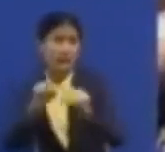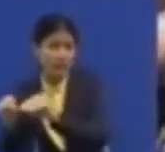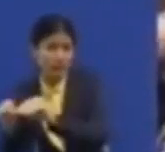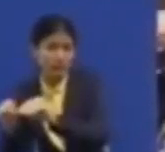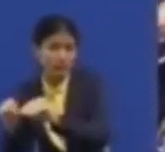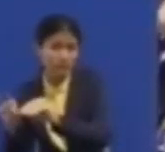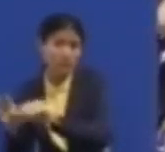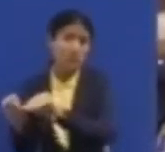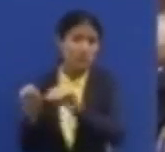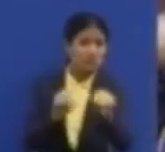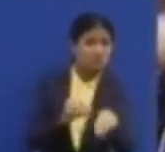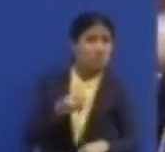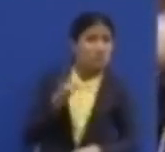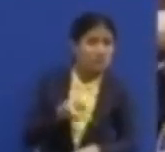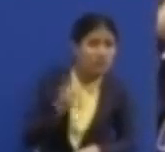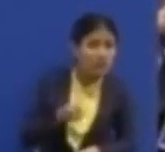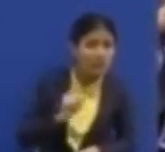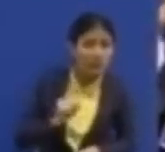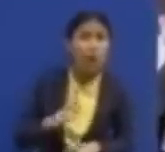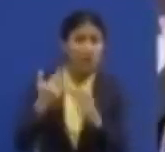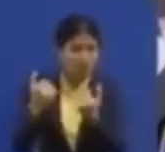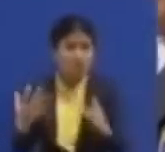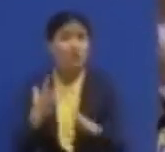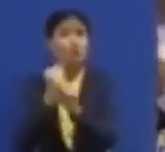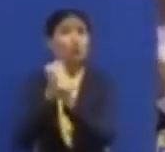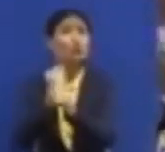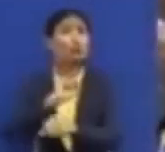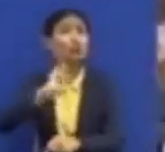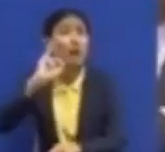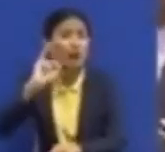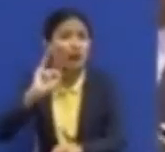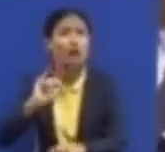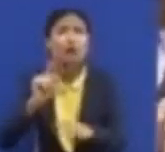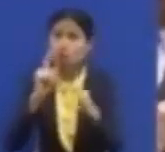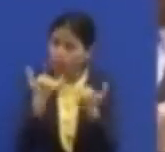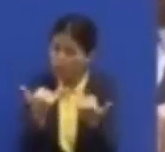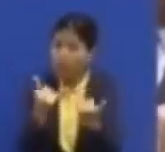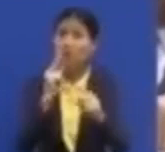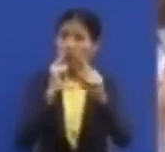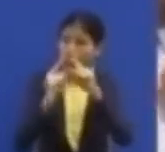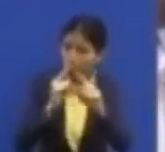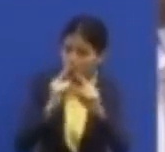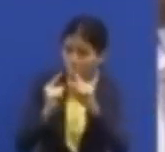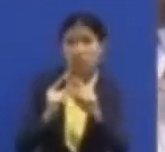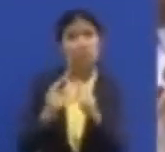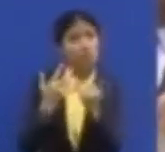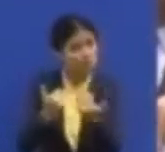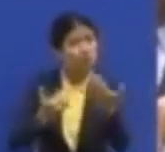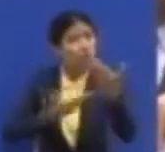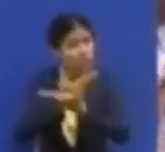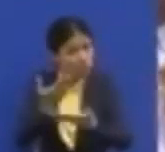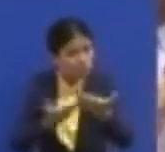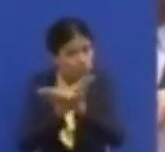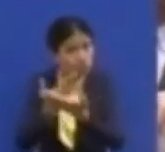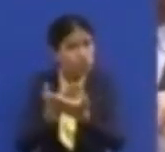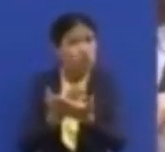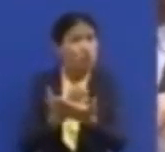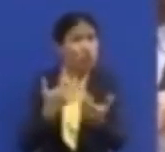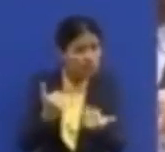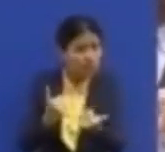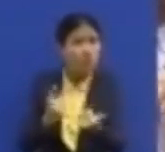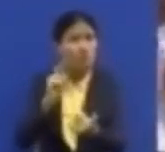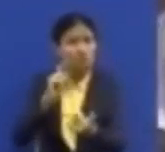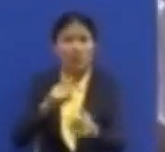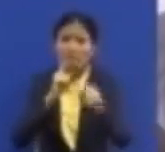ครับจะเสนอยติอย่างอื่นไม่ได้ยติขณะนี้กำลังอยู่ในยติที่ว่าจะเลื่อนระเบียบวาระการ